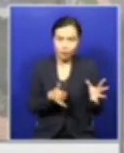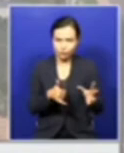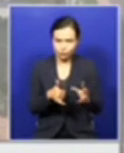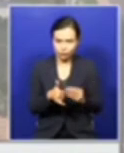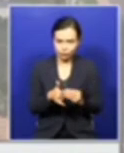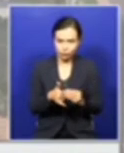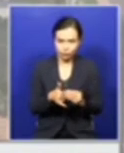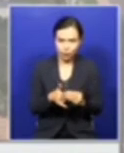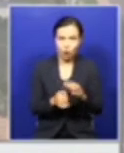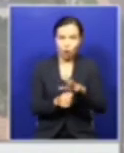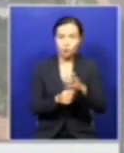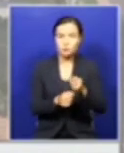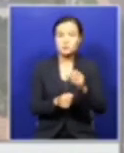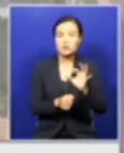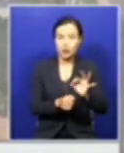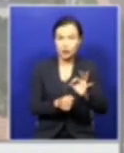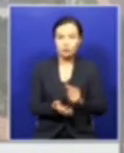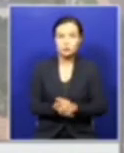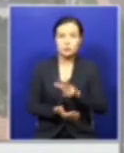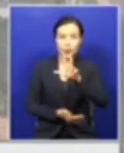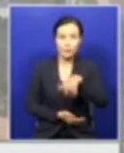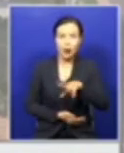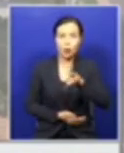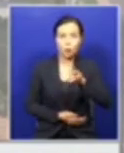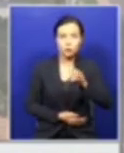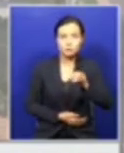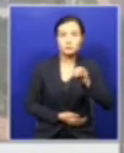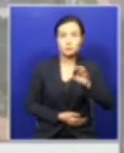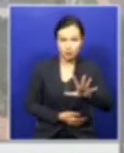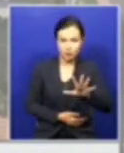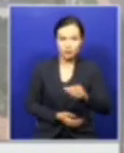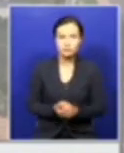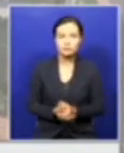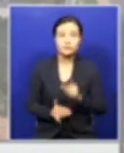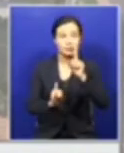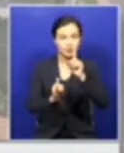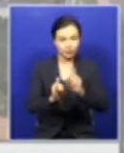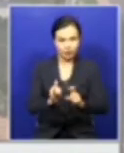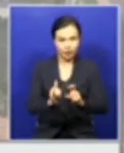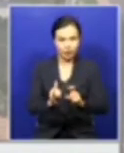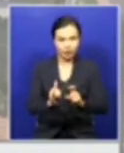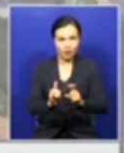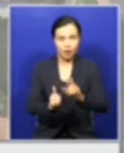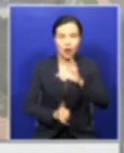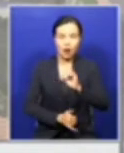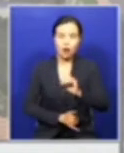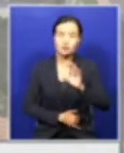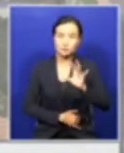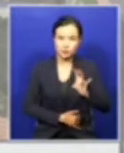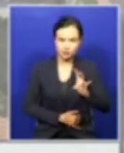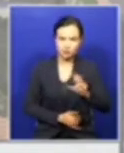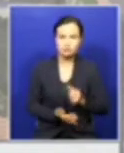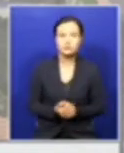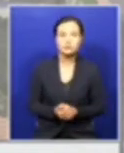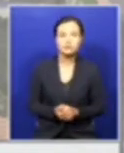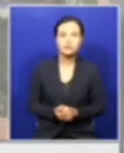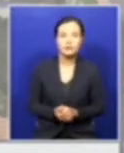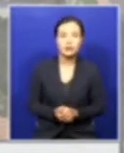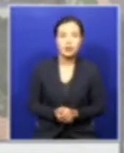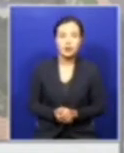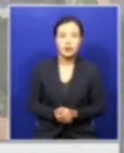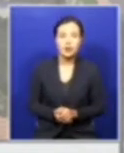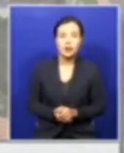ควิด-19 3,065 รายเสียชีวิต57รายอัตราการเสียชีวิ